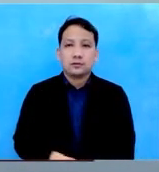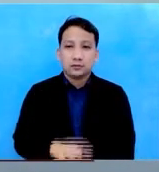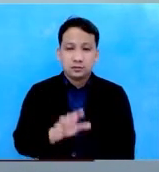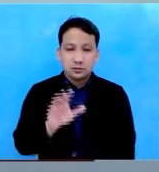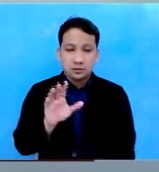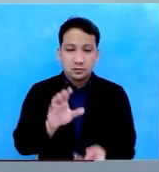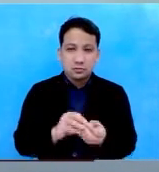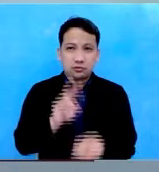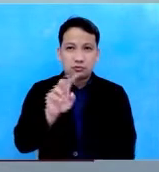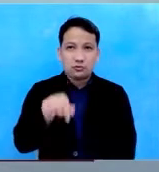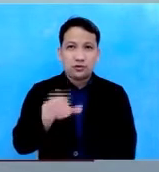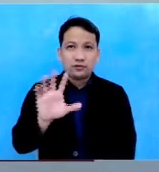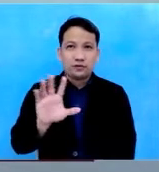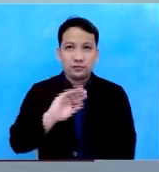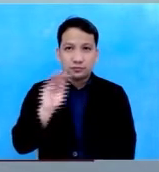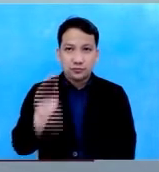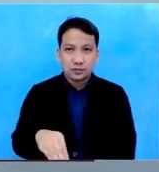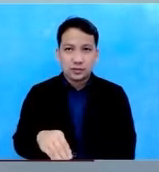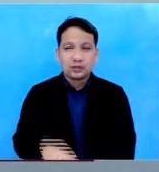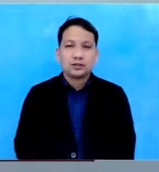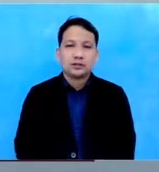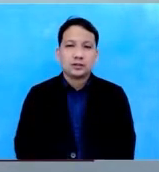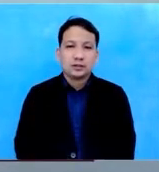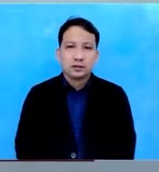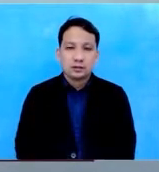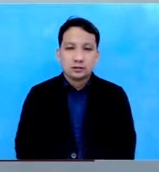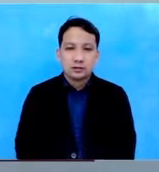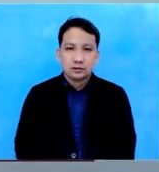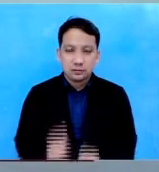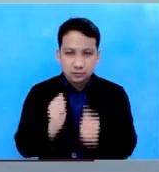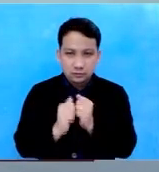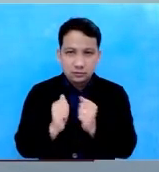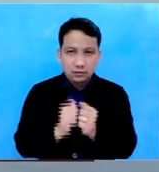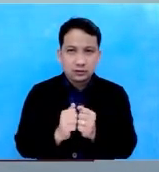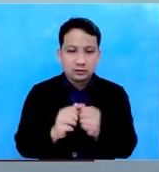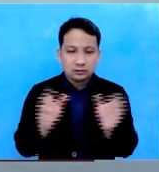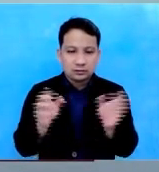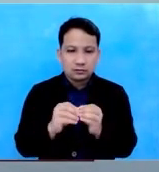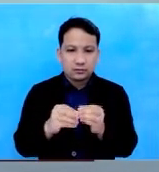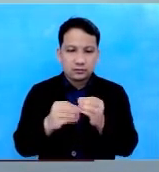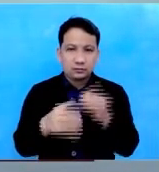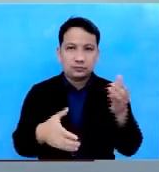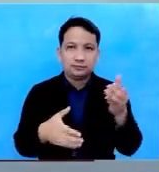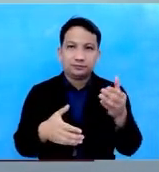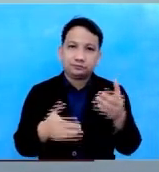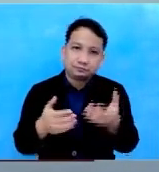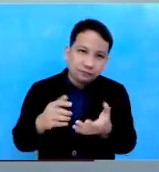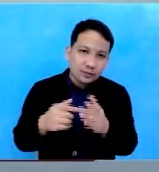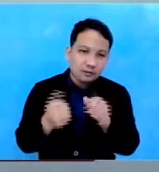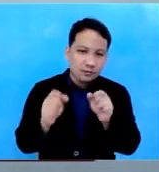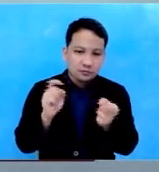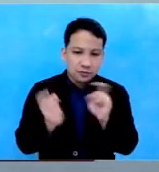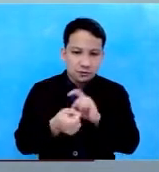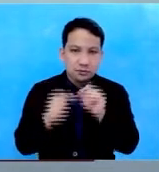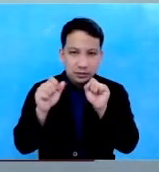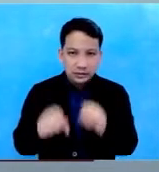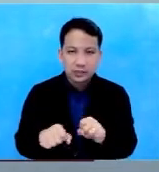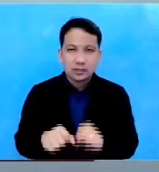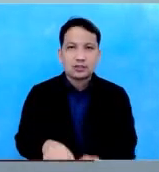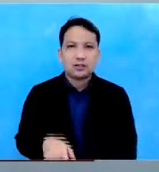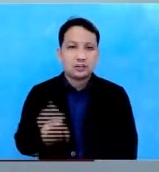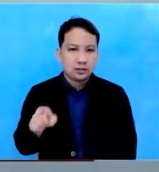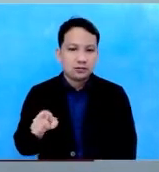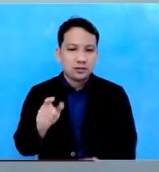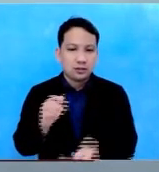na 2.5%. Initial na datos pa lang po yan at pwede pa yung magbago. Pero ayon kay Dr. Guido David ng